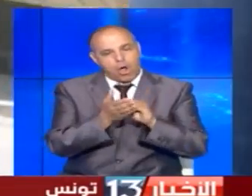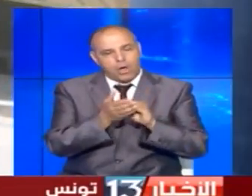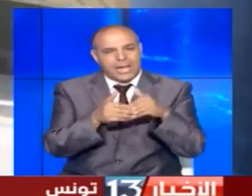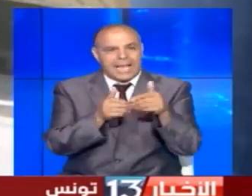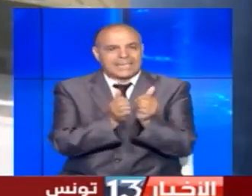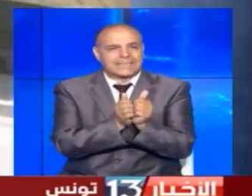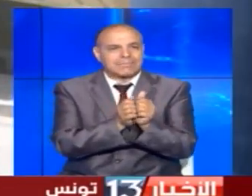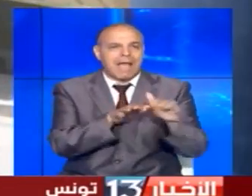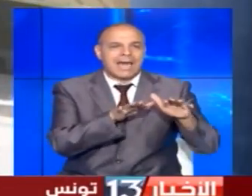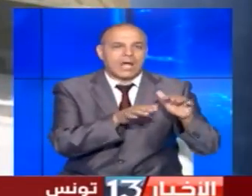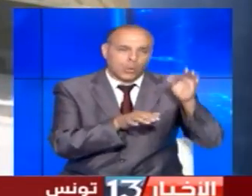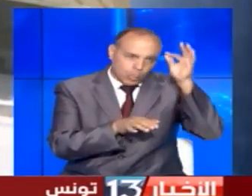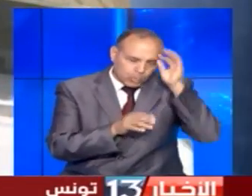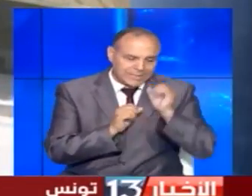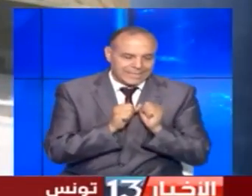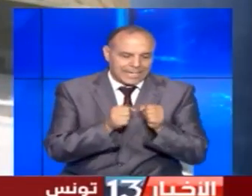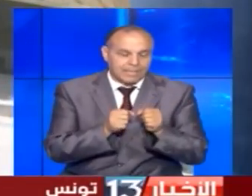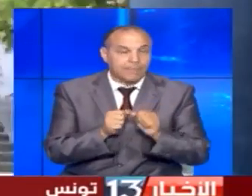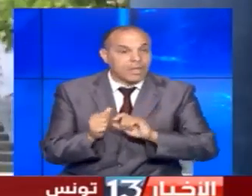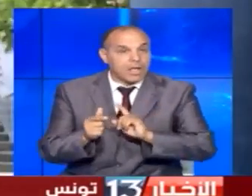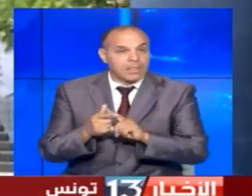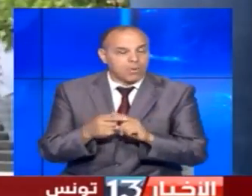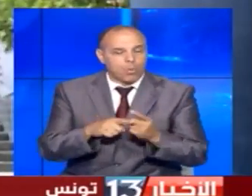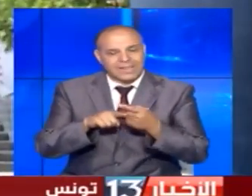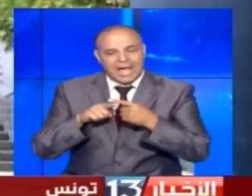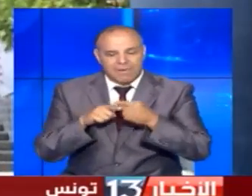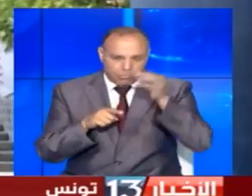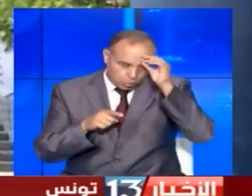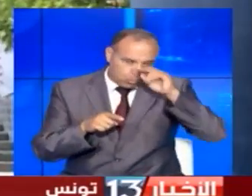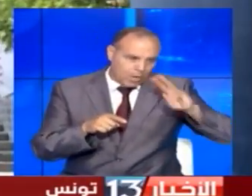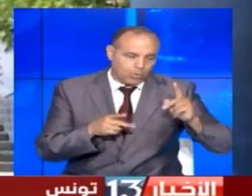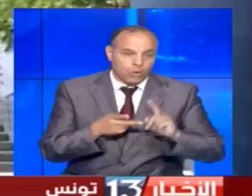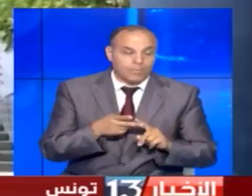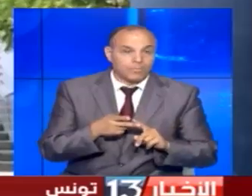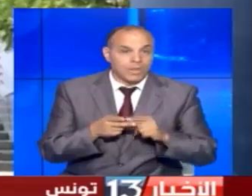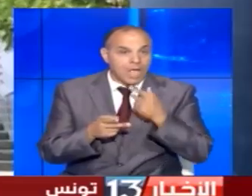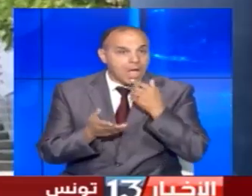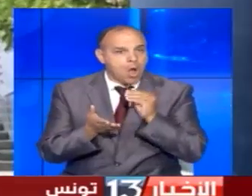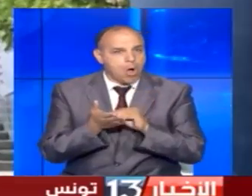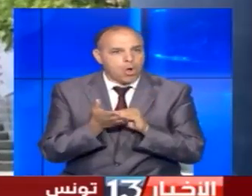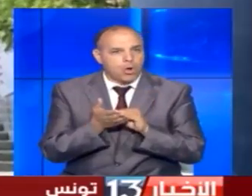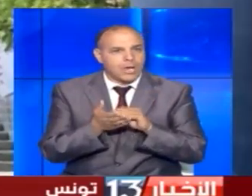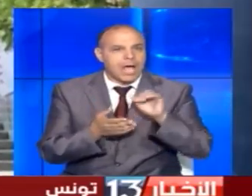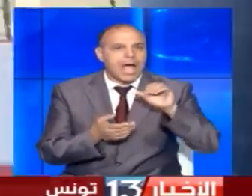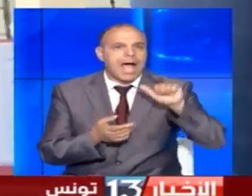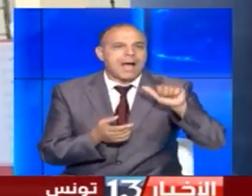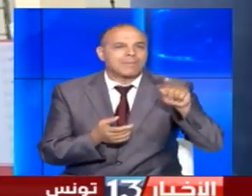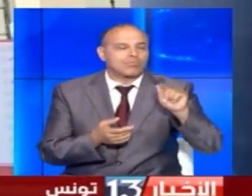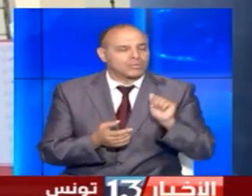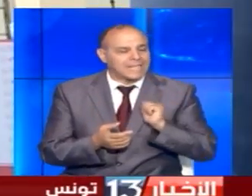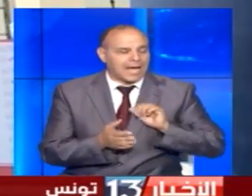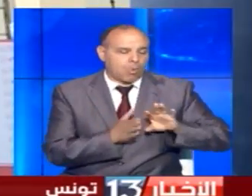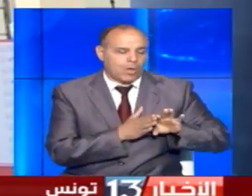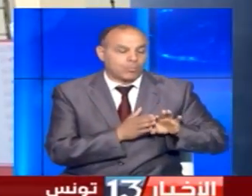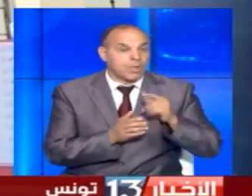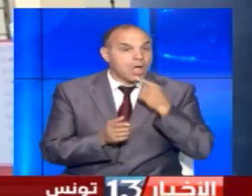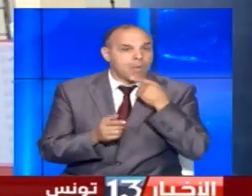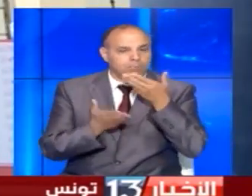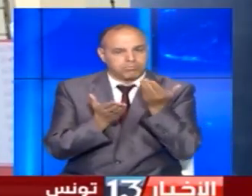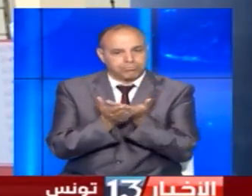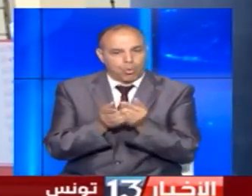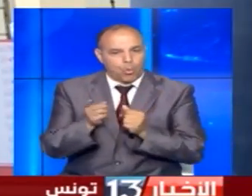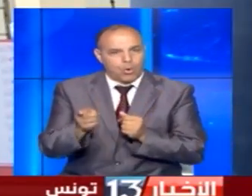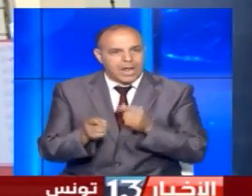حزب حراك تونس الإرادة وتحالف تونس أخرى، وكذلك أحمد بن فيسا مستقل. كما أودع